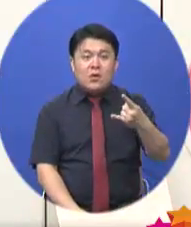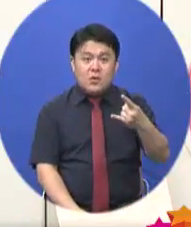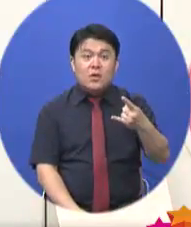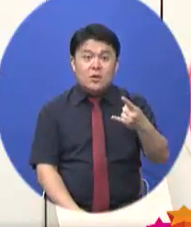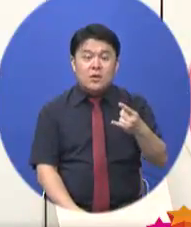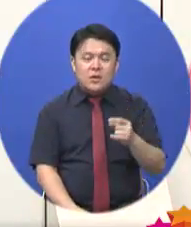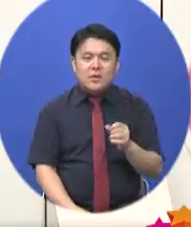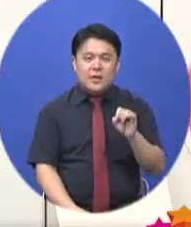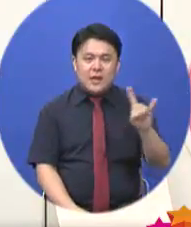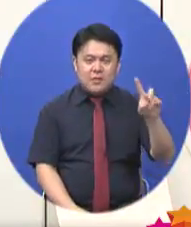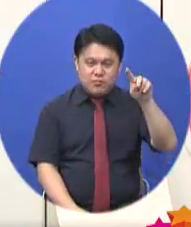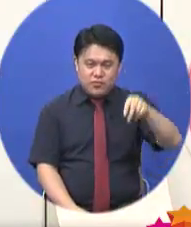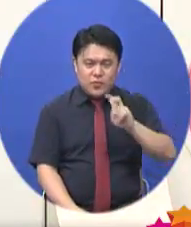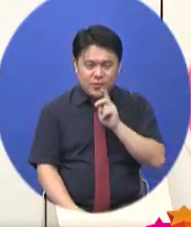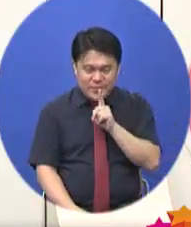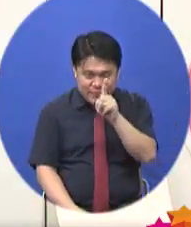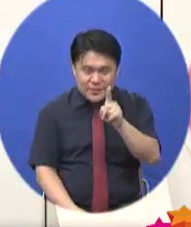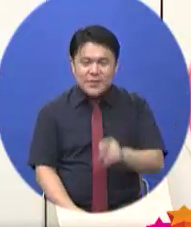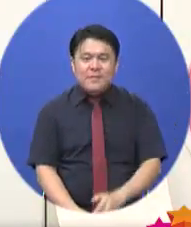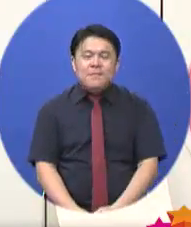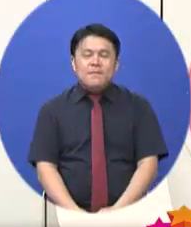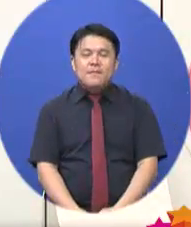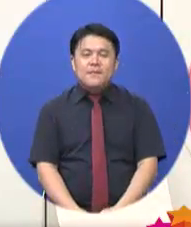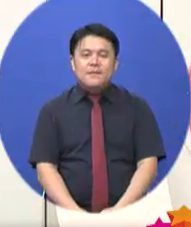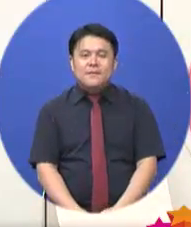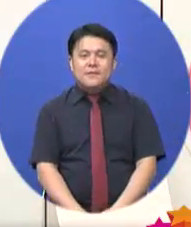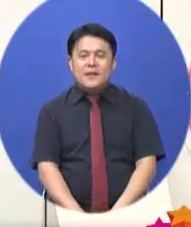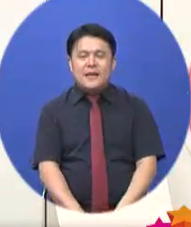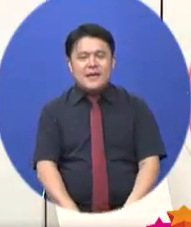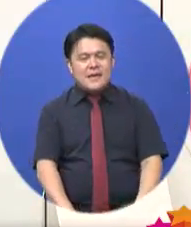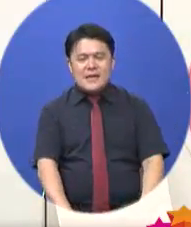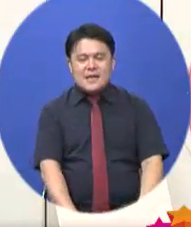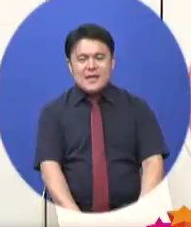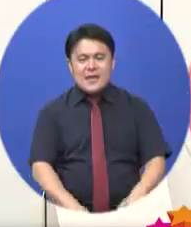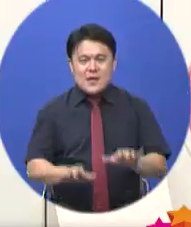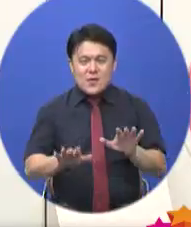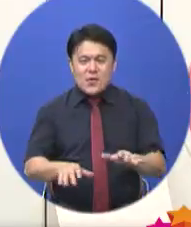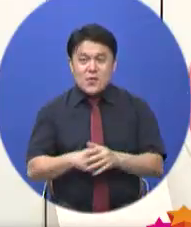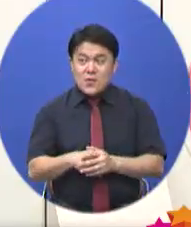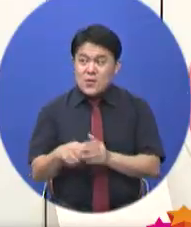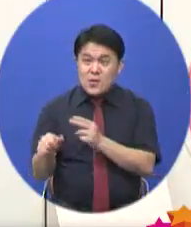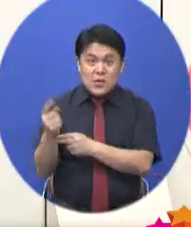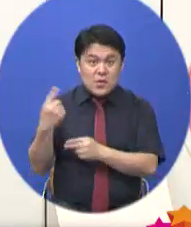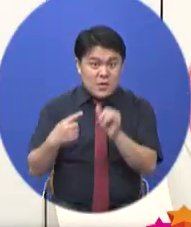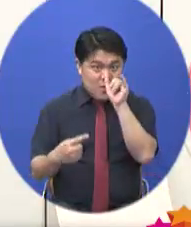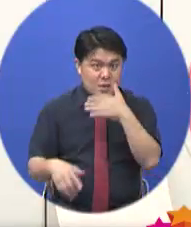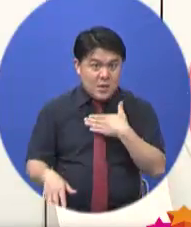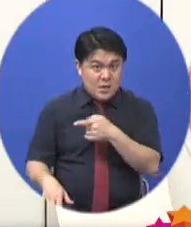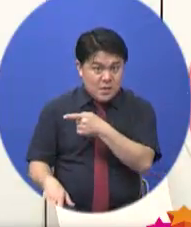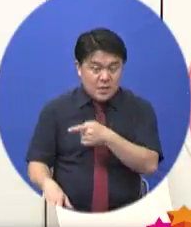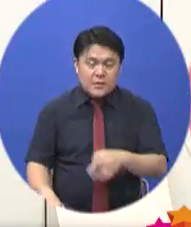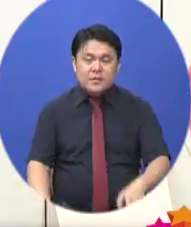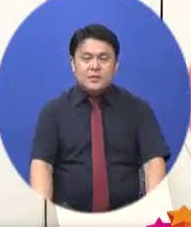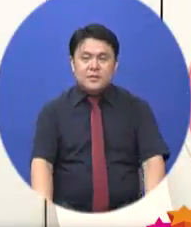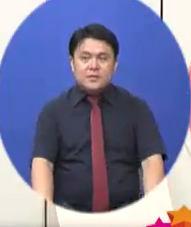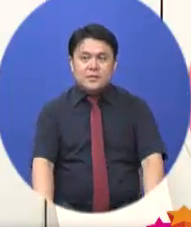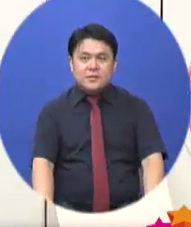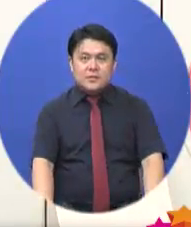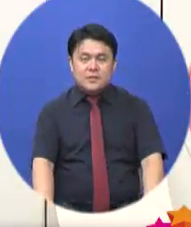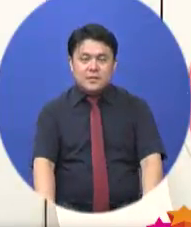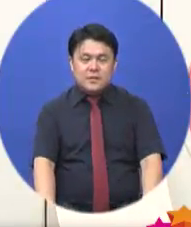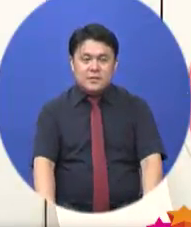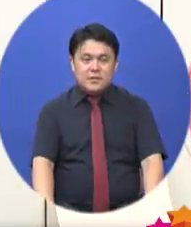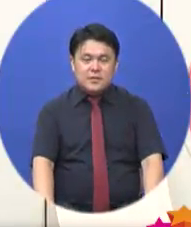해보겠습니다. 오늘 선생님 난리 났습니다. 아니, 근데 오늘 선생님 나오시는 줄 아셨습니까? 글쎄요,